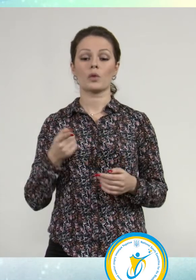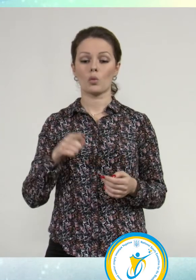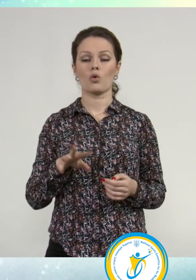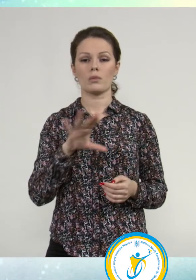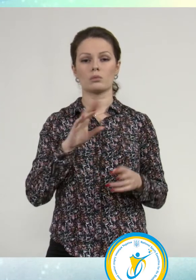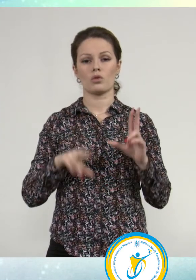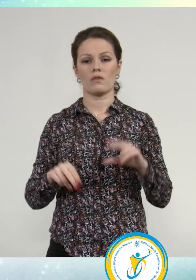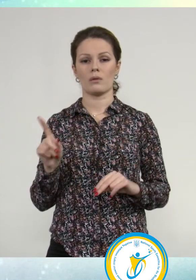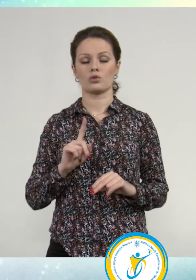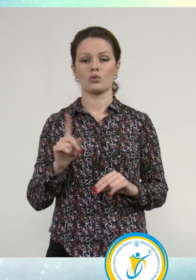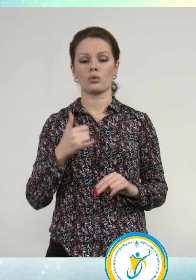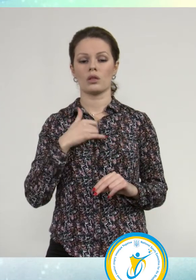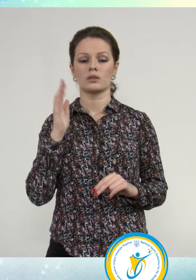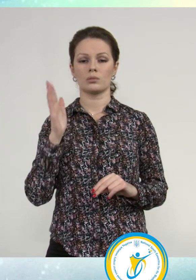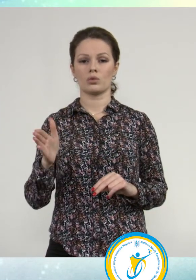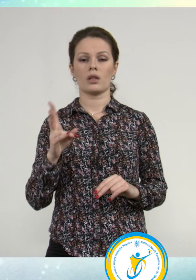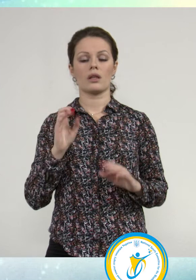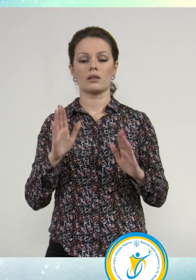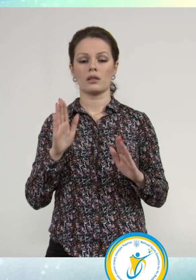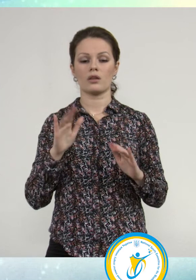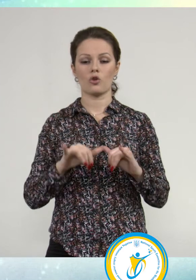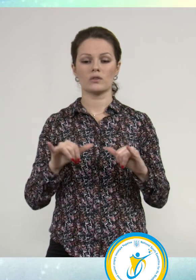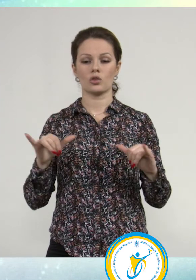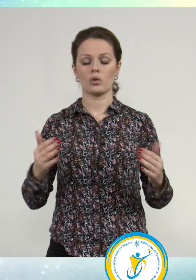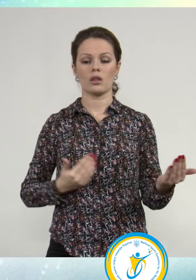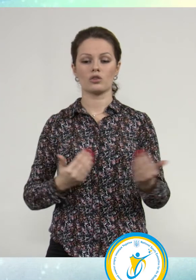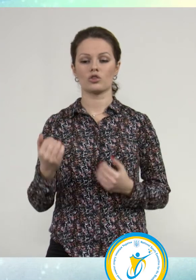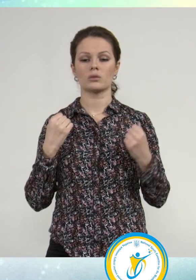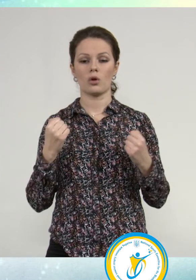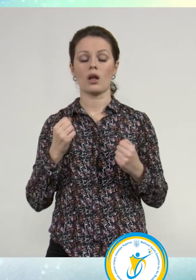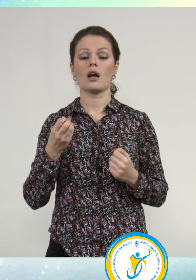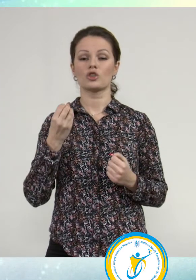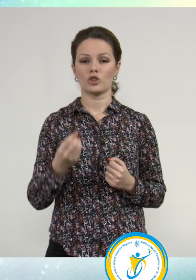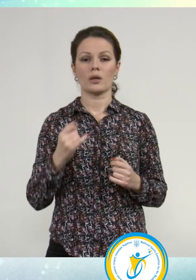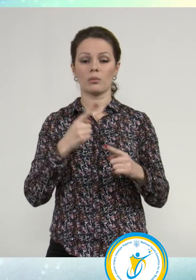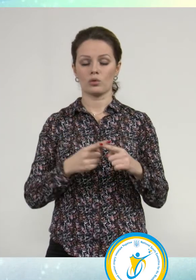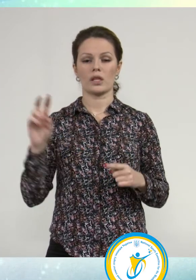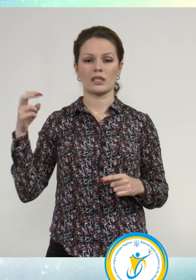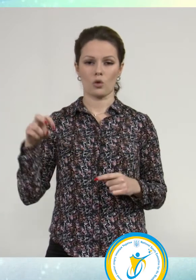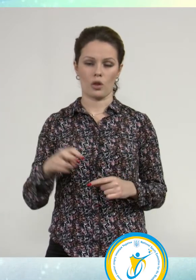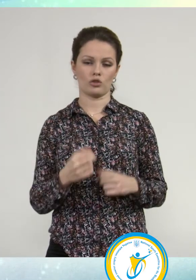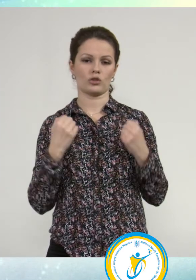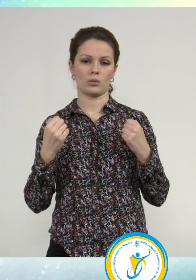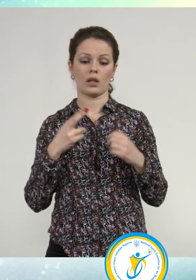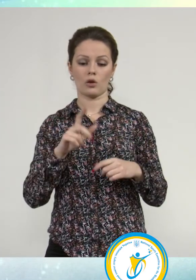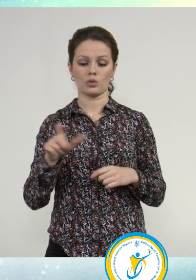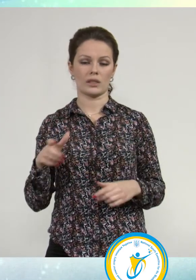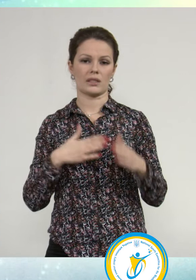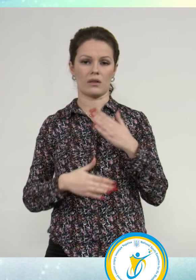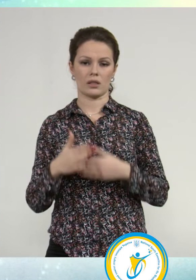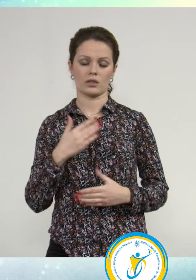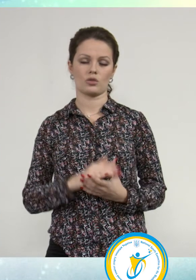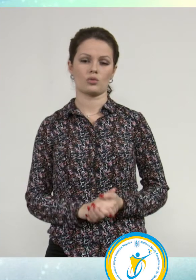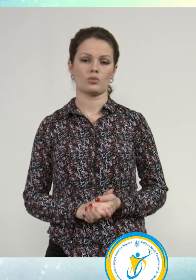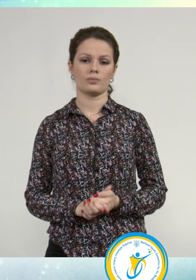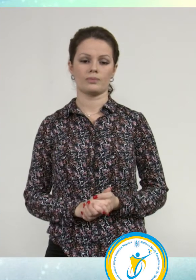нас буде не тільки розвинутий лижний спорт, а ще й гірськолижний для людей з інвалідністю. Будемо